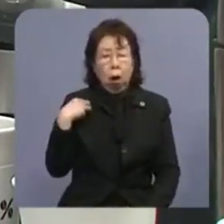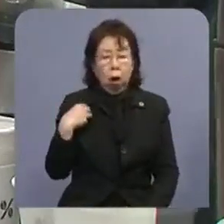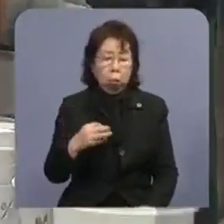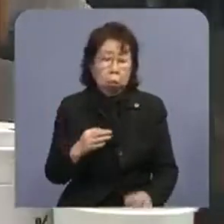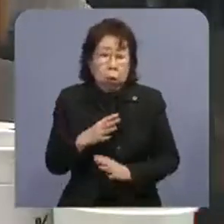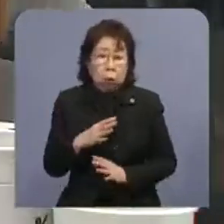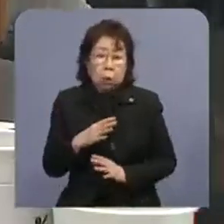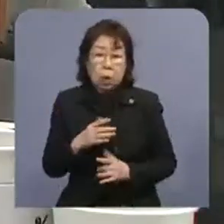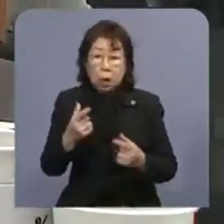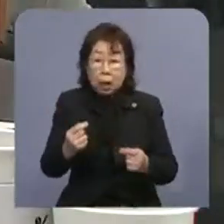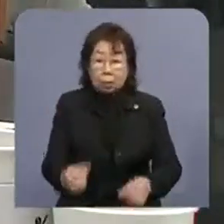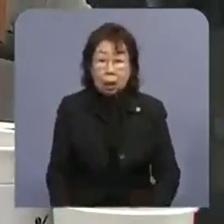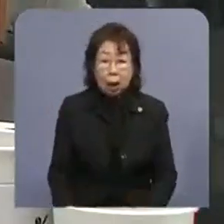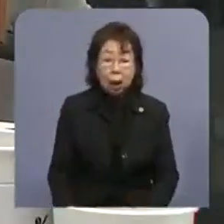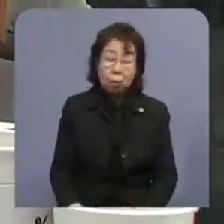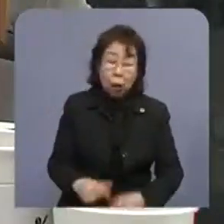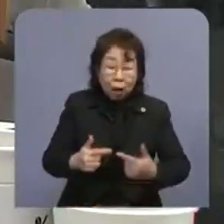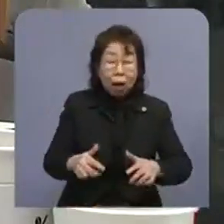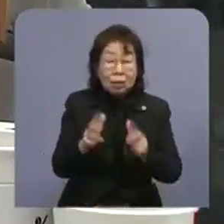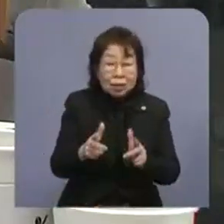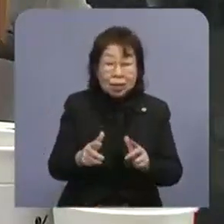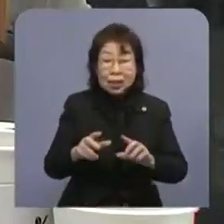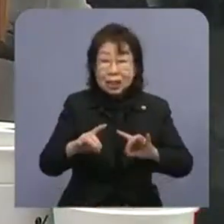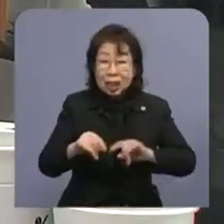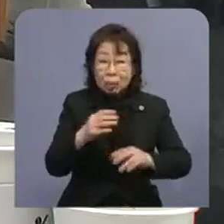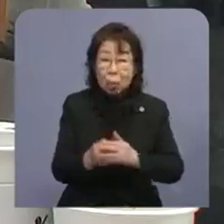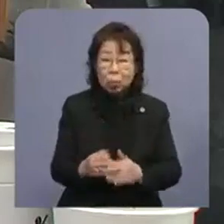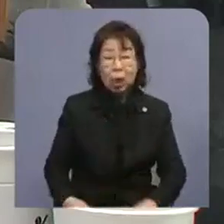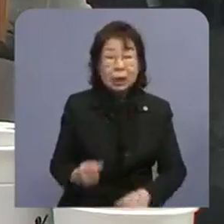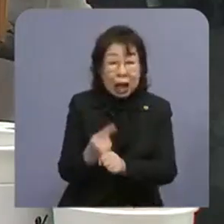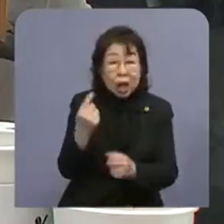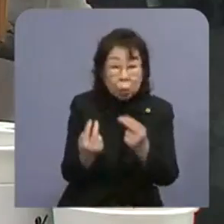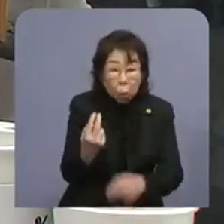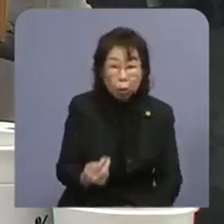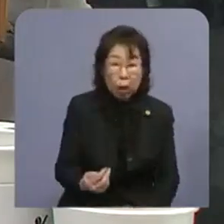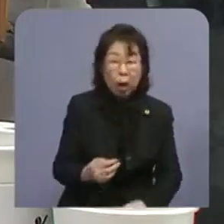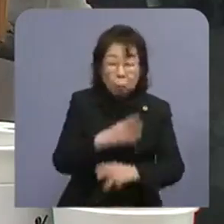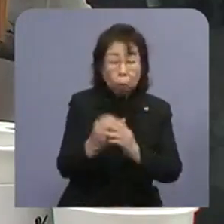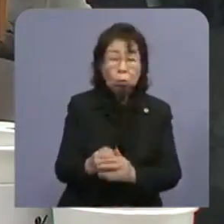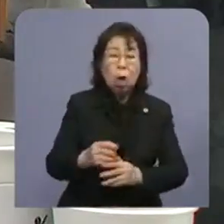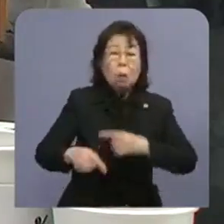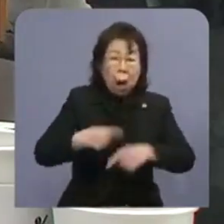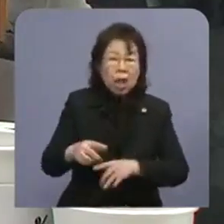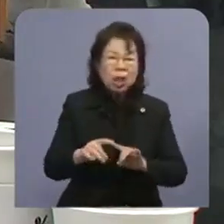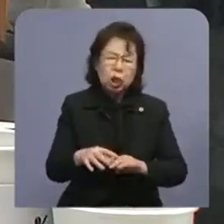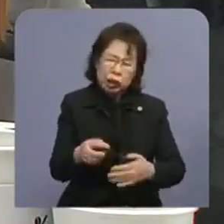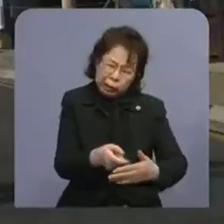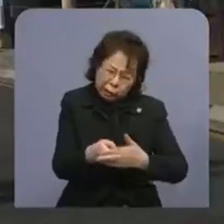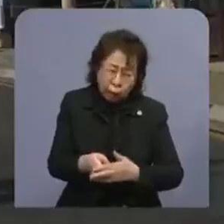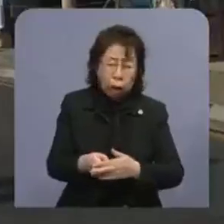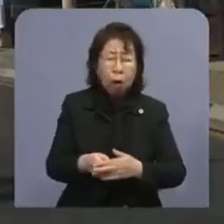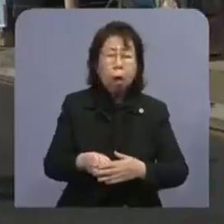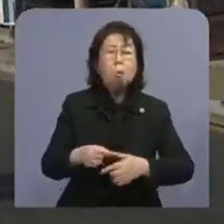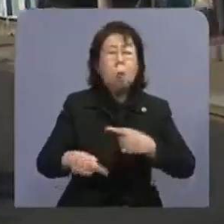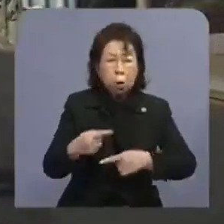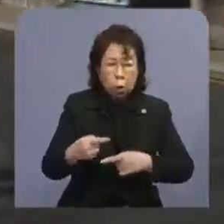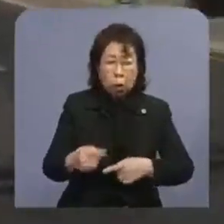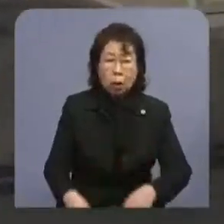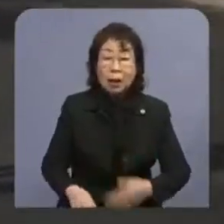깜짝 놀랬죠 가전제품이 오히려 작년에는 4등급이 하나 있다고 1등급으로 바뀌었어요 오히려